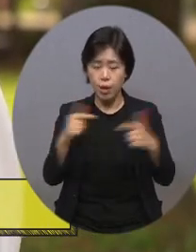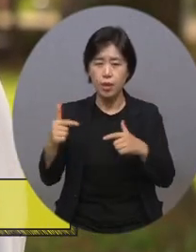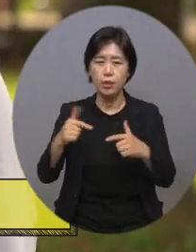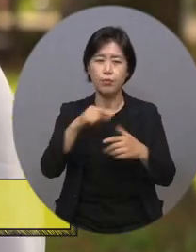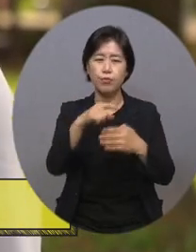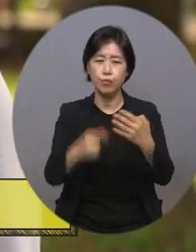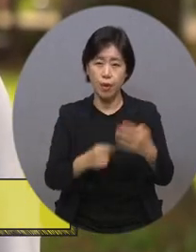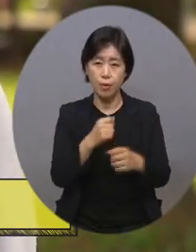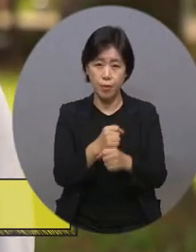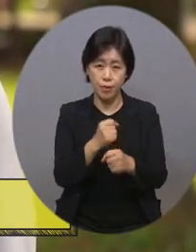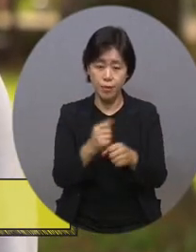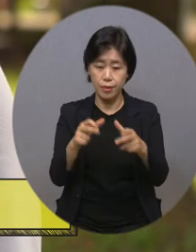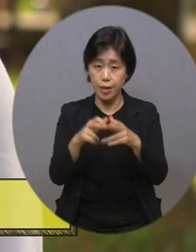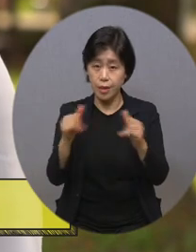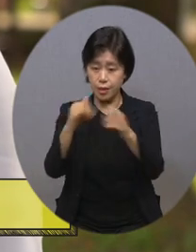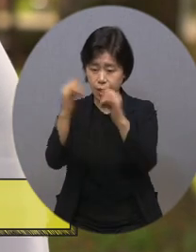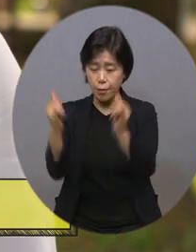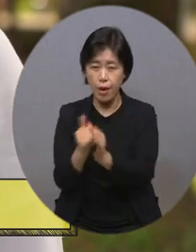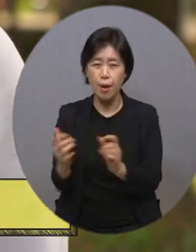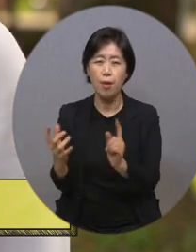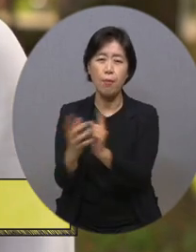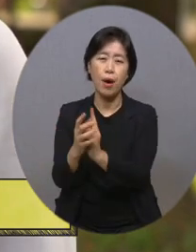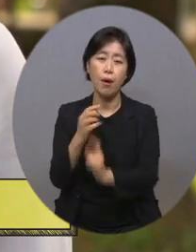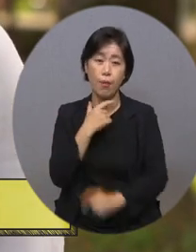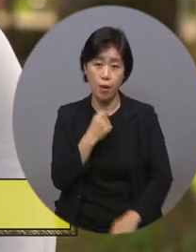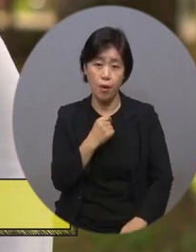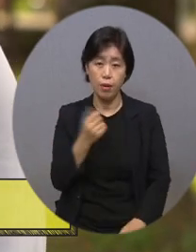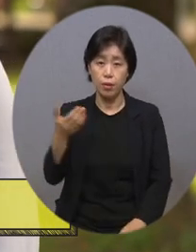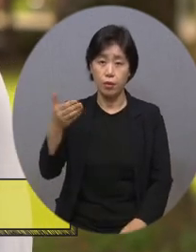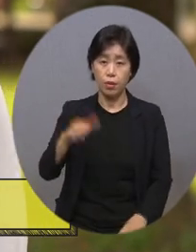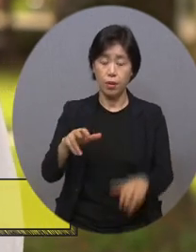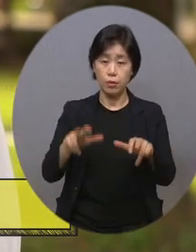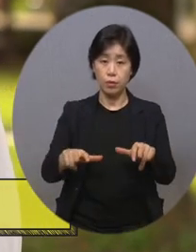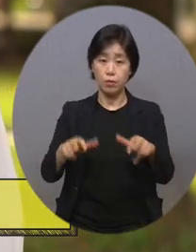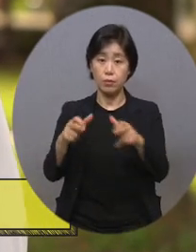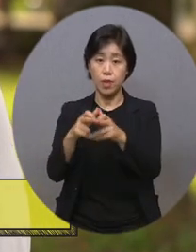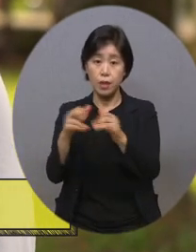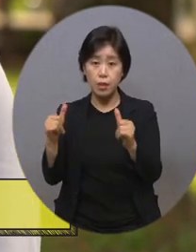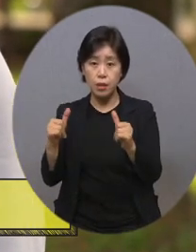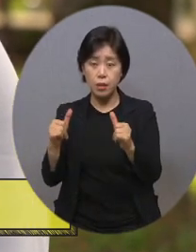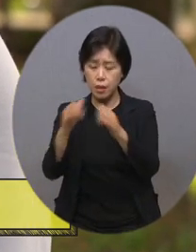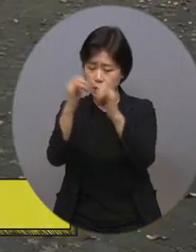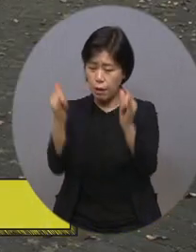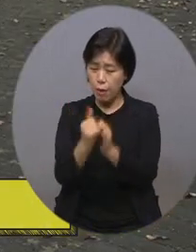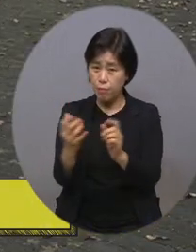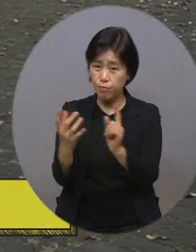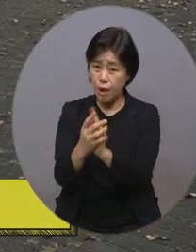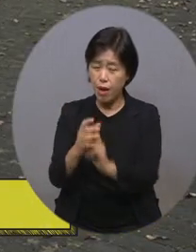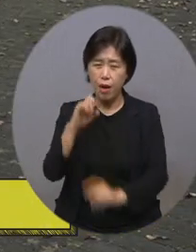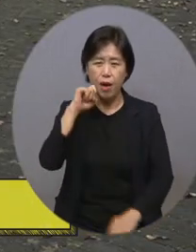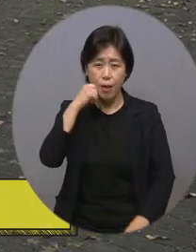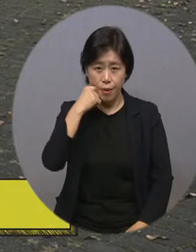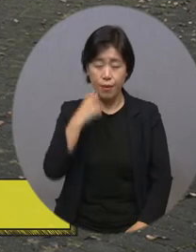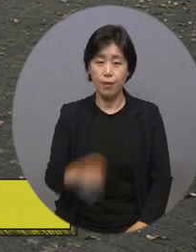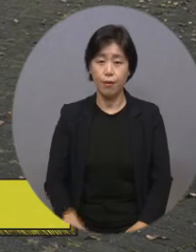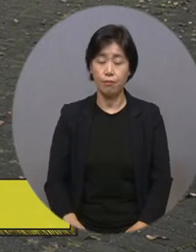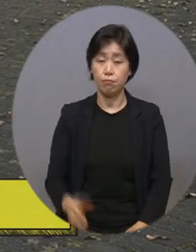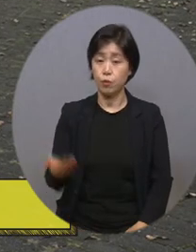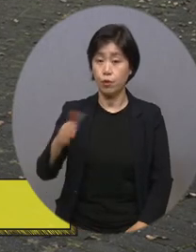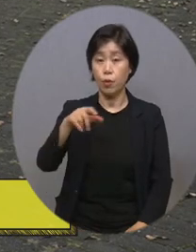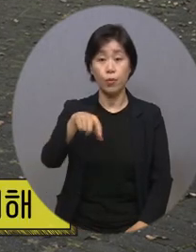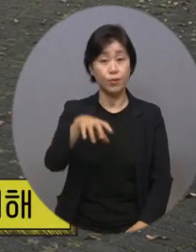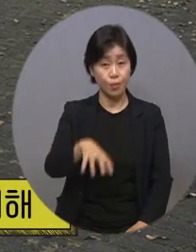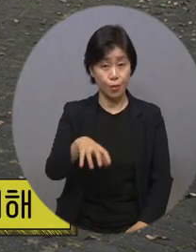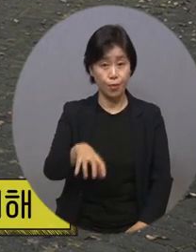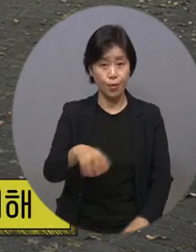사회 진출을 장려하고 있지만 지금은 특히나 장애인의 사회 진출이 어려운데요. 하지만 오늘 만난 푸르메